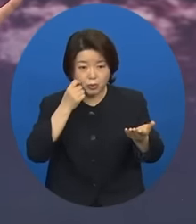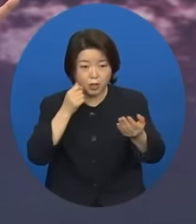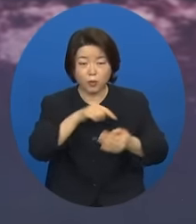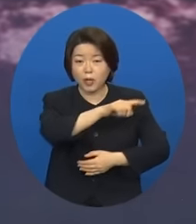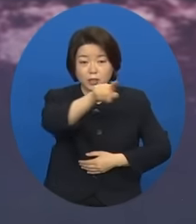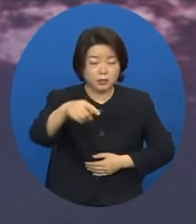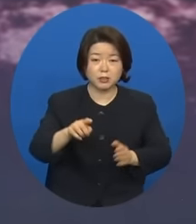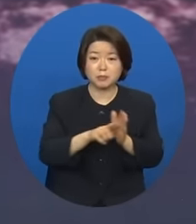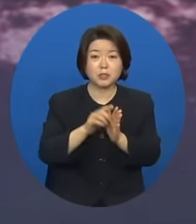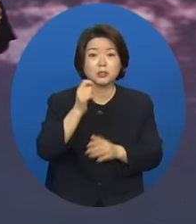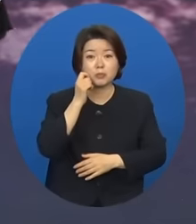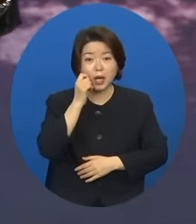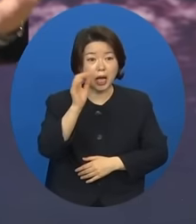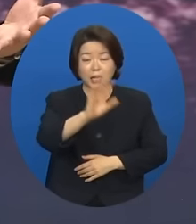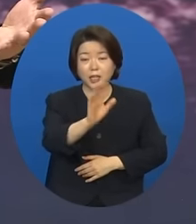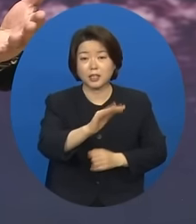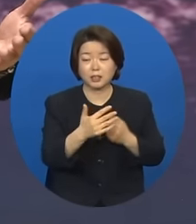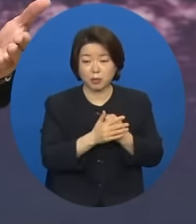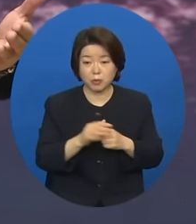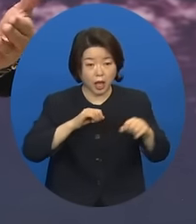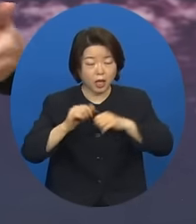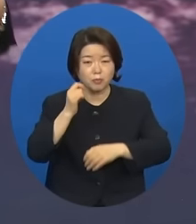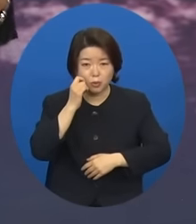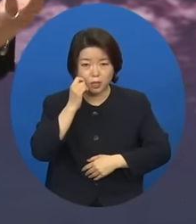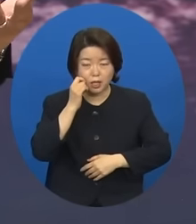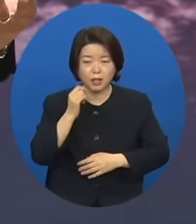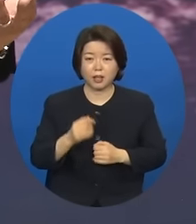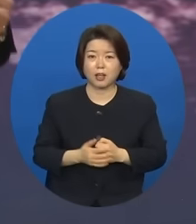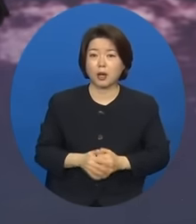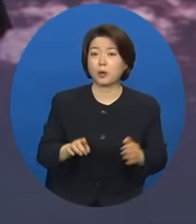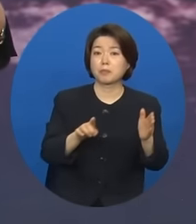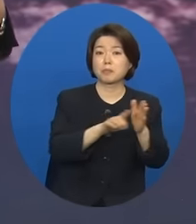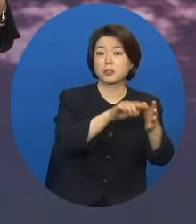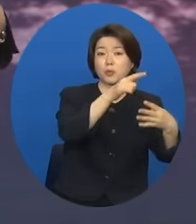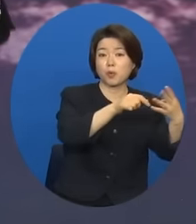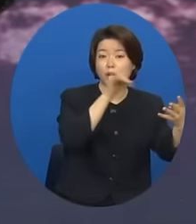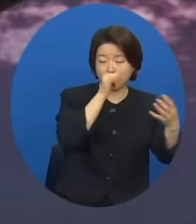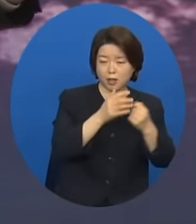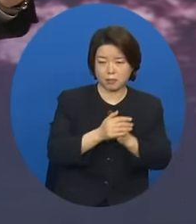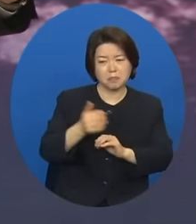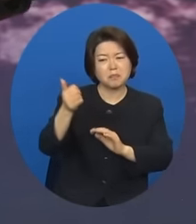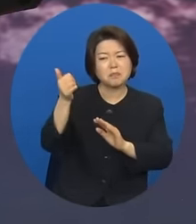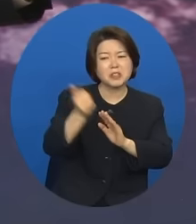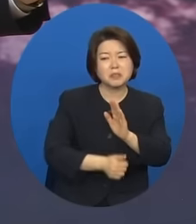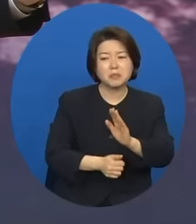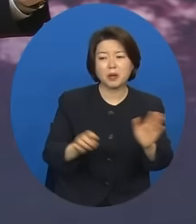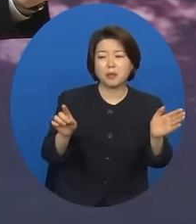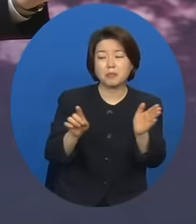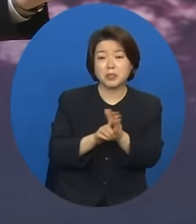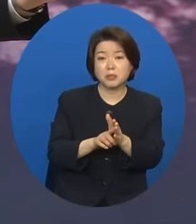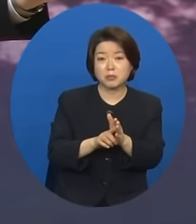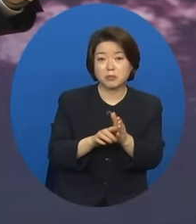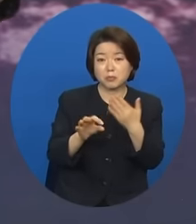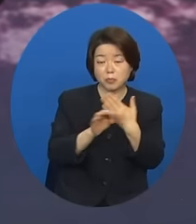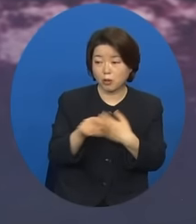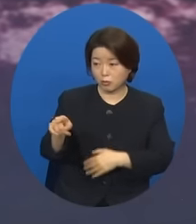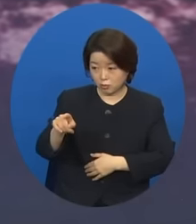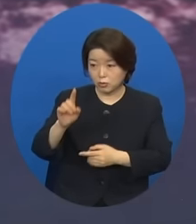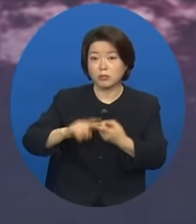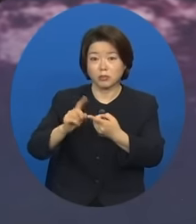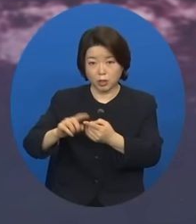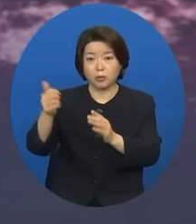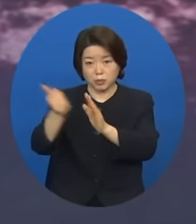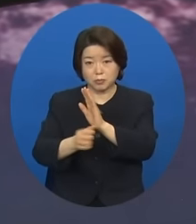그래요 그래서 여기에도 믿음의 법칙이 작동을 해요 뭐냐면 실패할 것이라고 믿으면 실패합니다 안